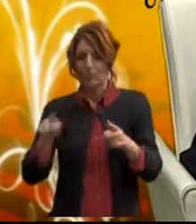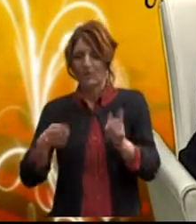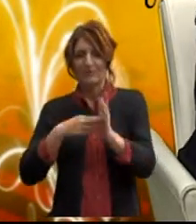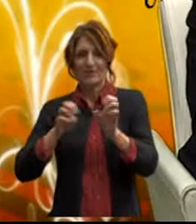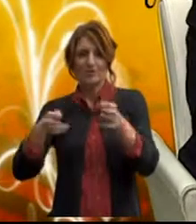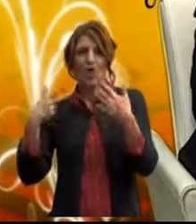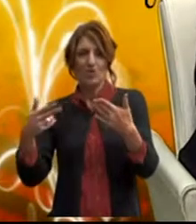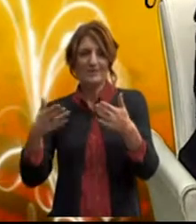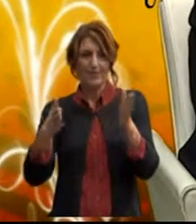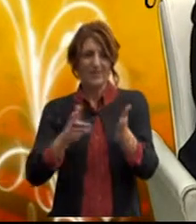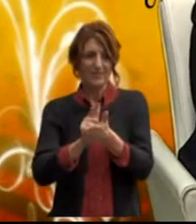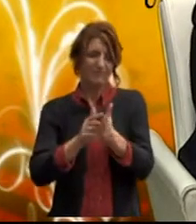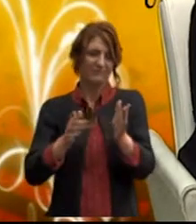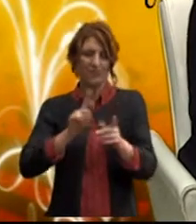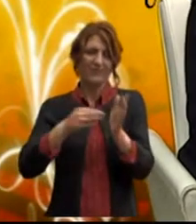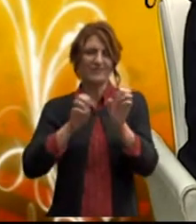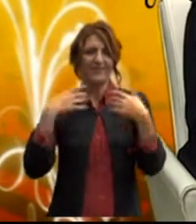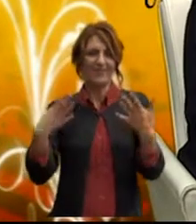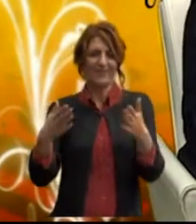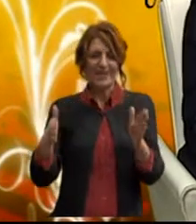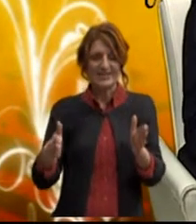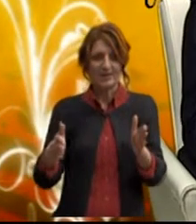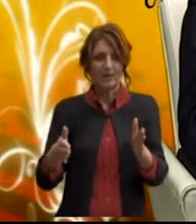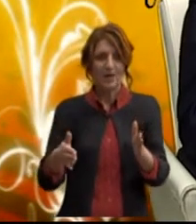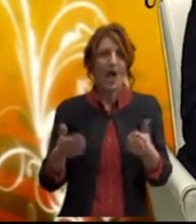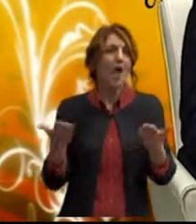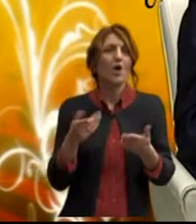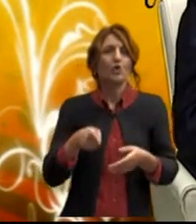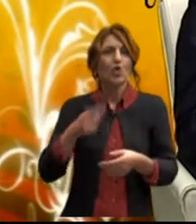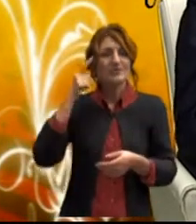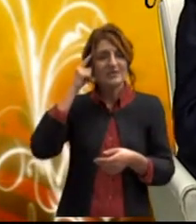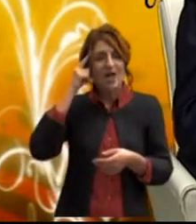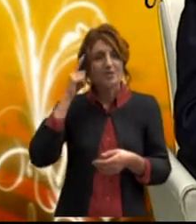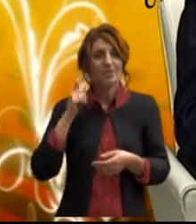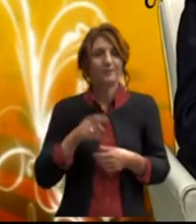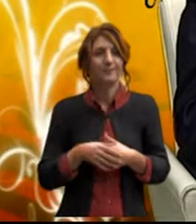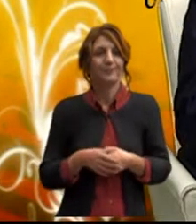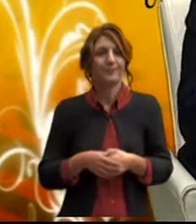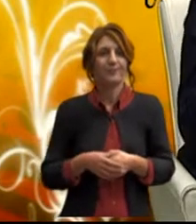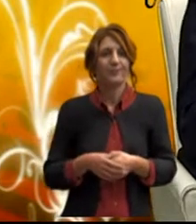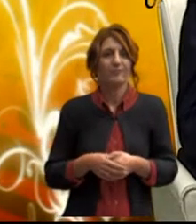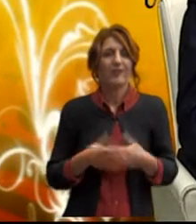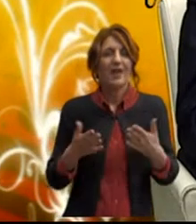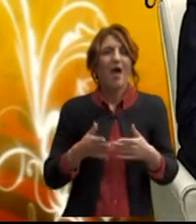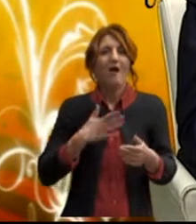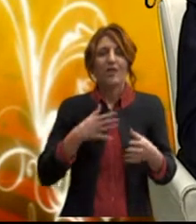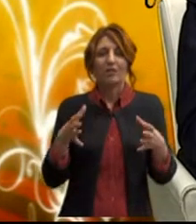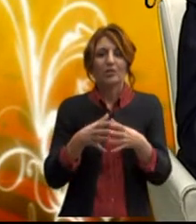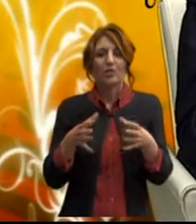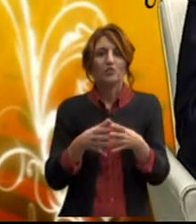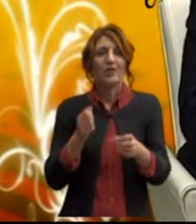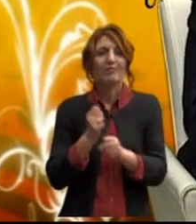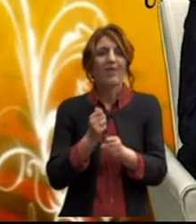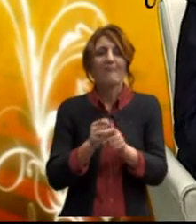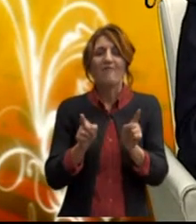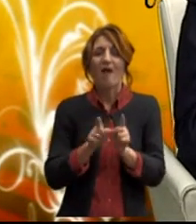80. do 90. godina. A što znači danas zapravo Nekako društvo je stvorilo takva